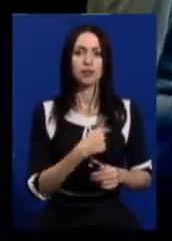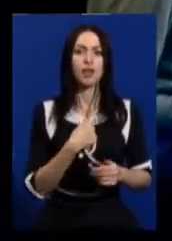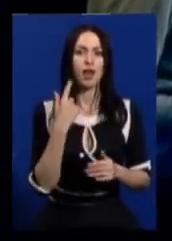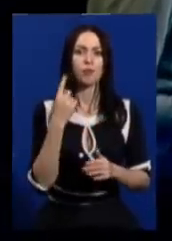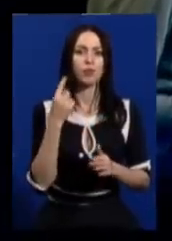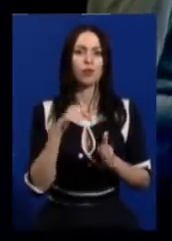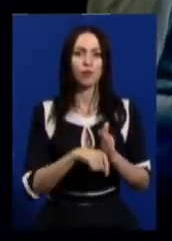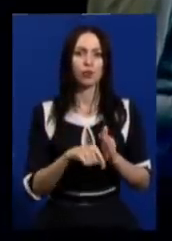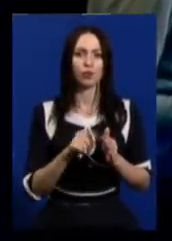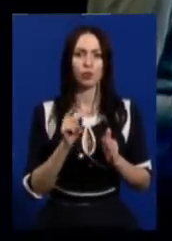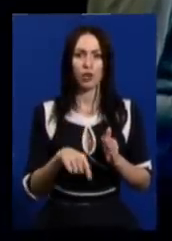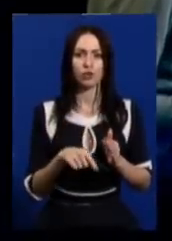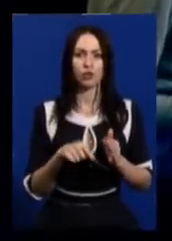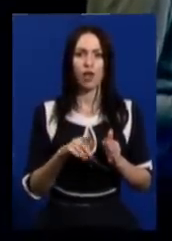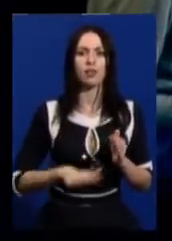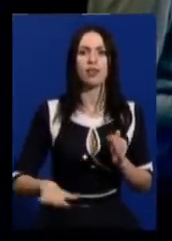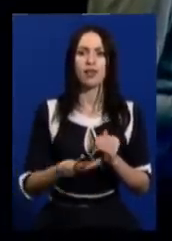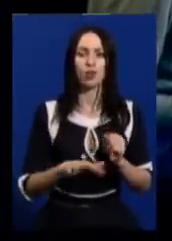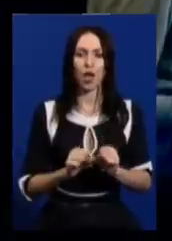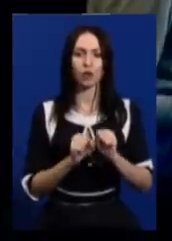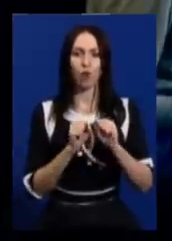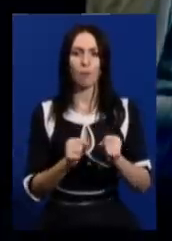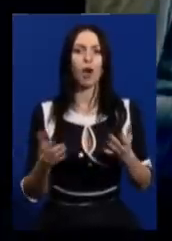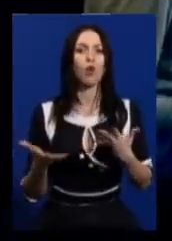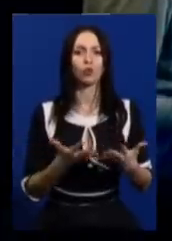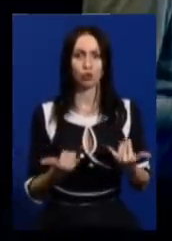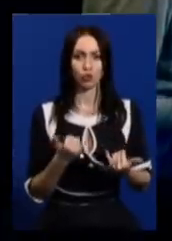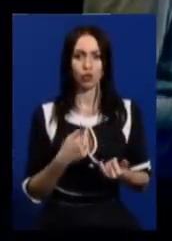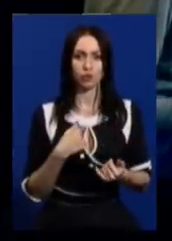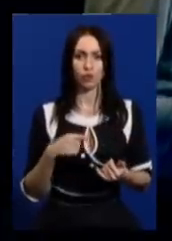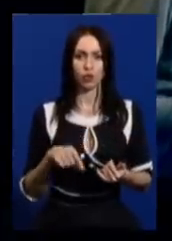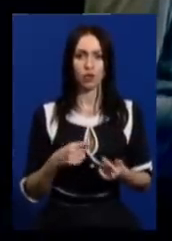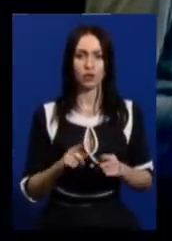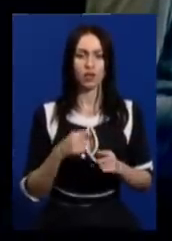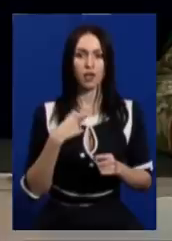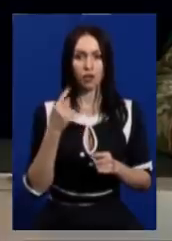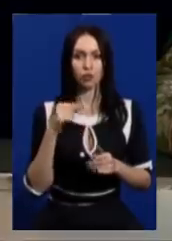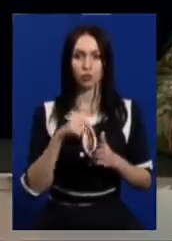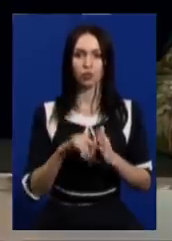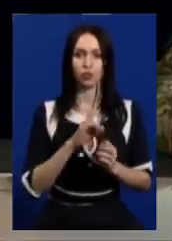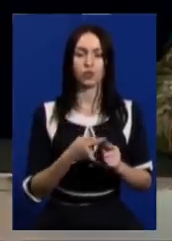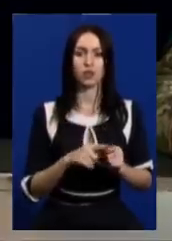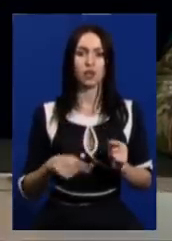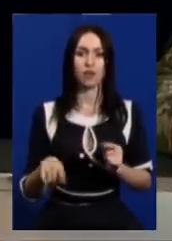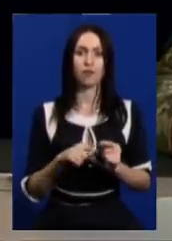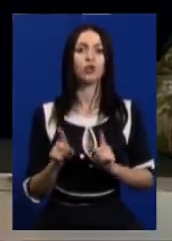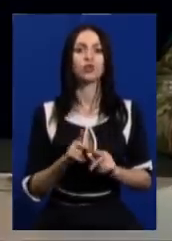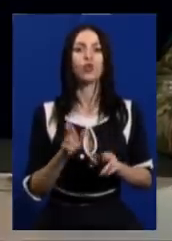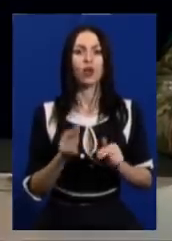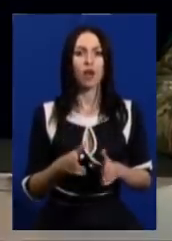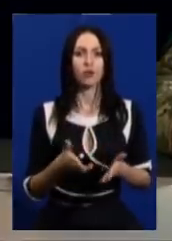в виду даже, скорее всего, территориальную оборону, в которой я сейчас вот нахожусь, я сужу из этого, что как